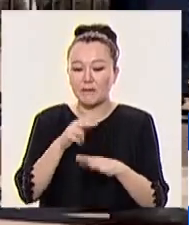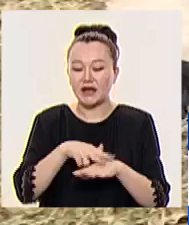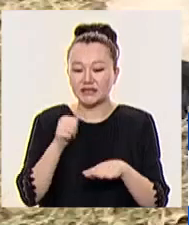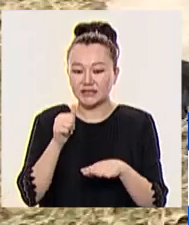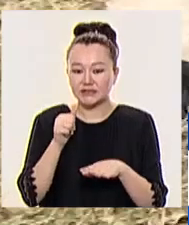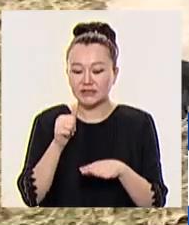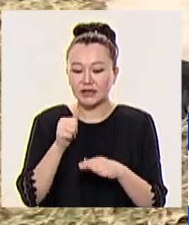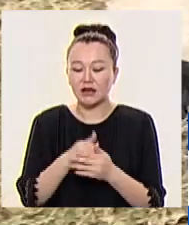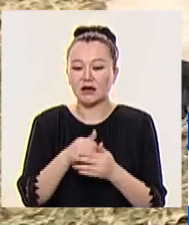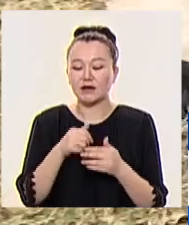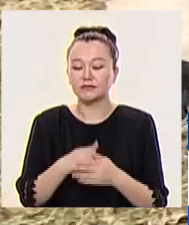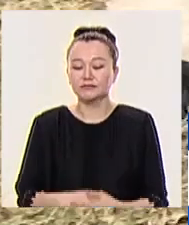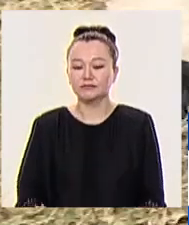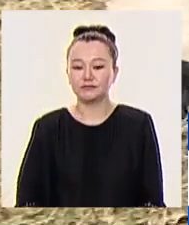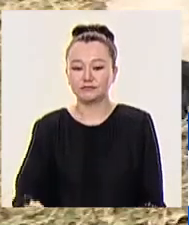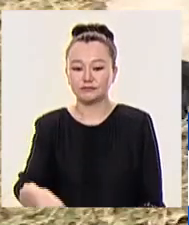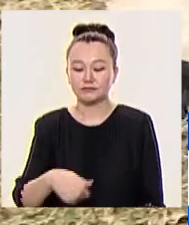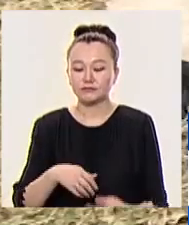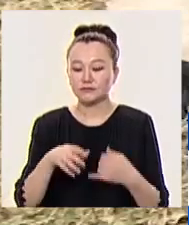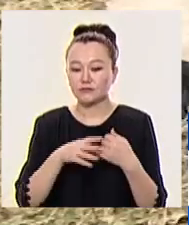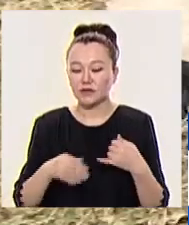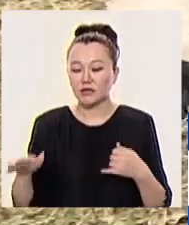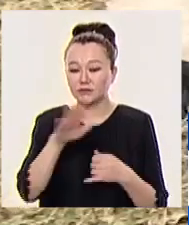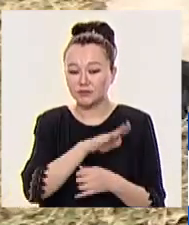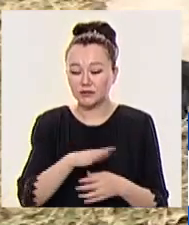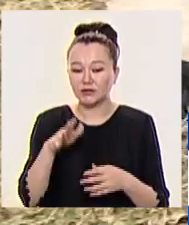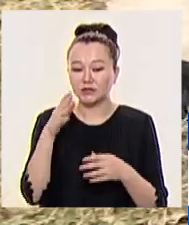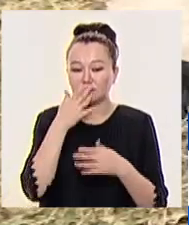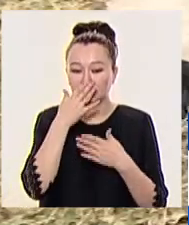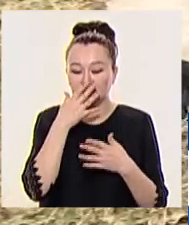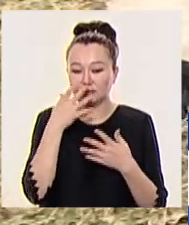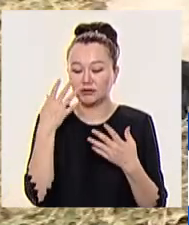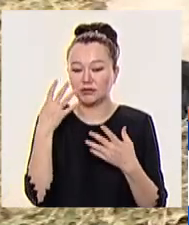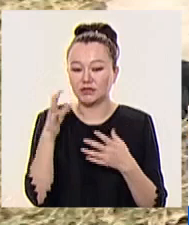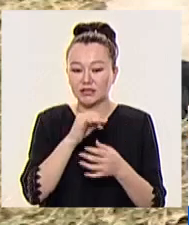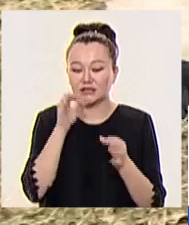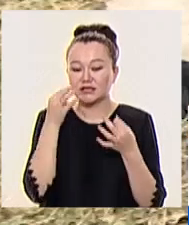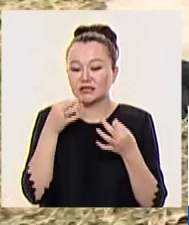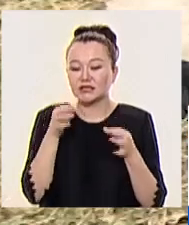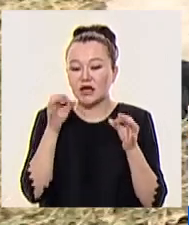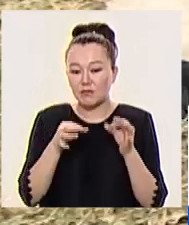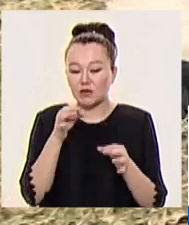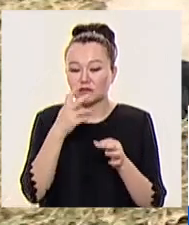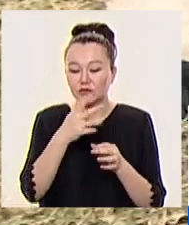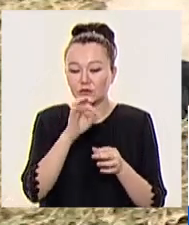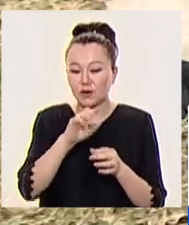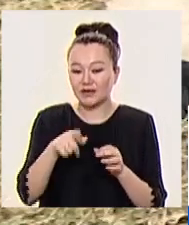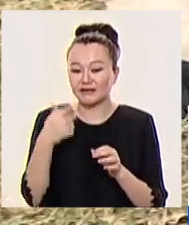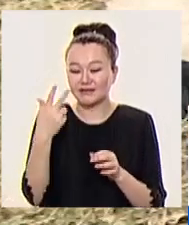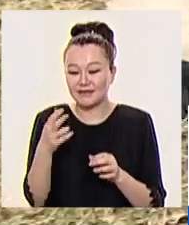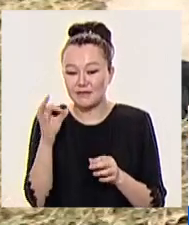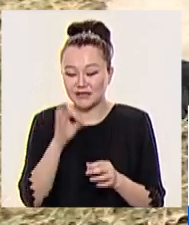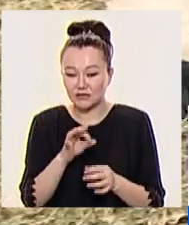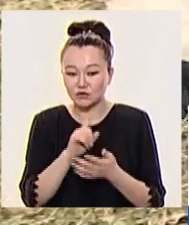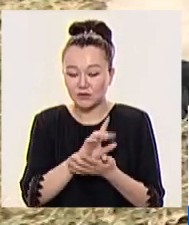полицейские. Омахта жағымсыз иіс пайда болған жөнде. При предельно допустимой концентрации забора воздуха 0,3%